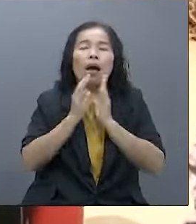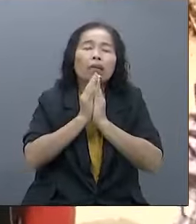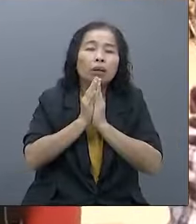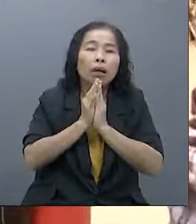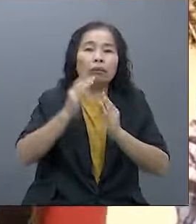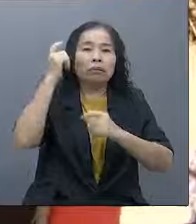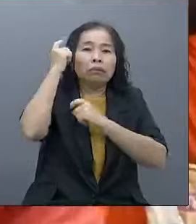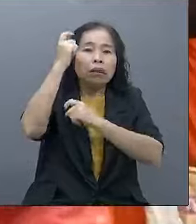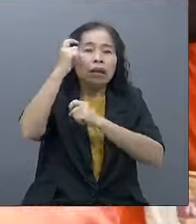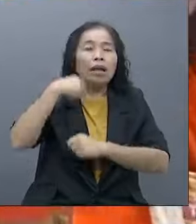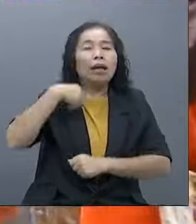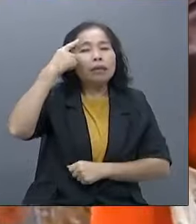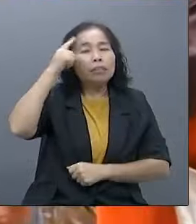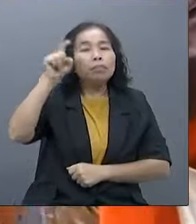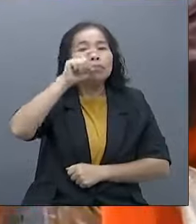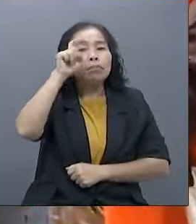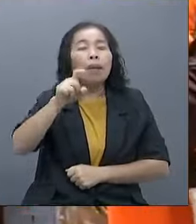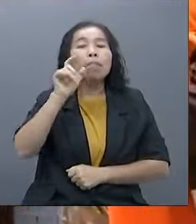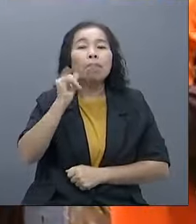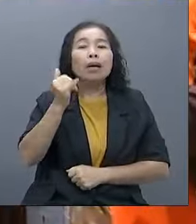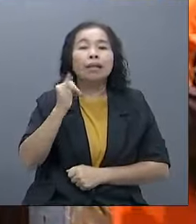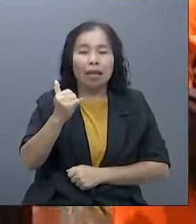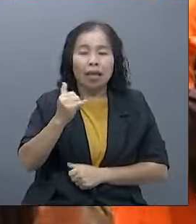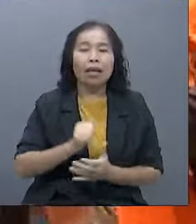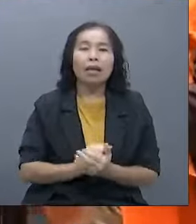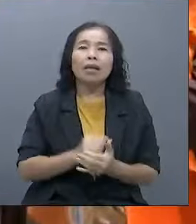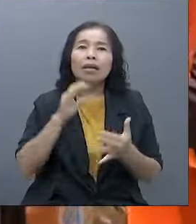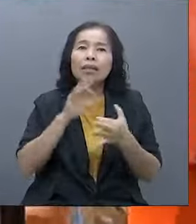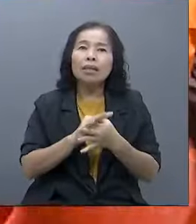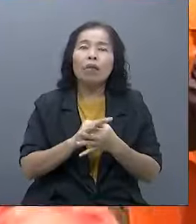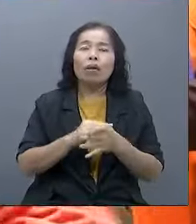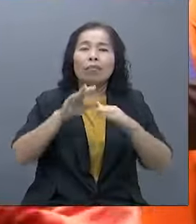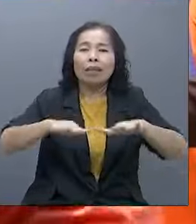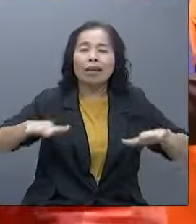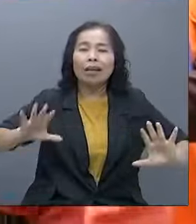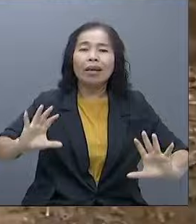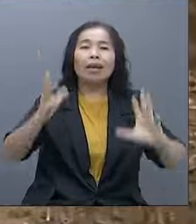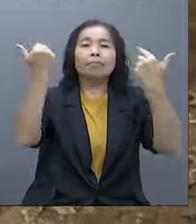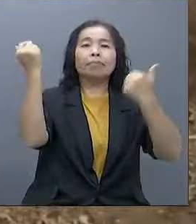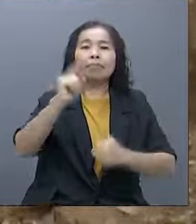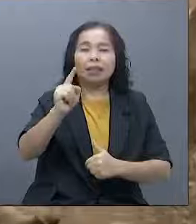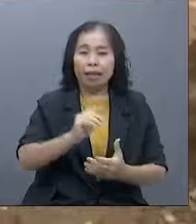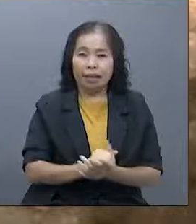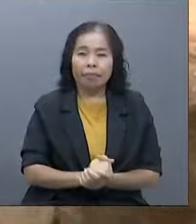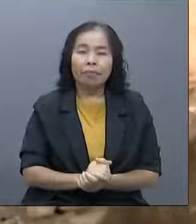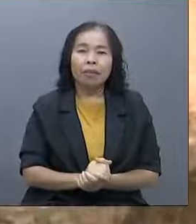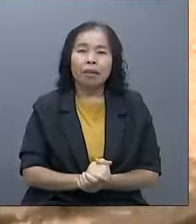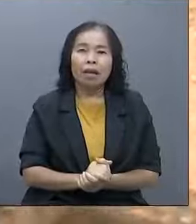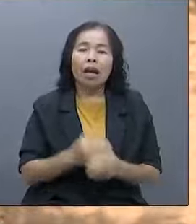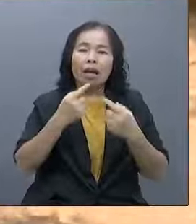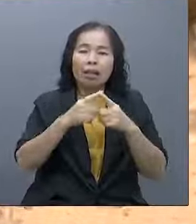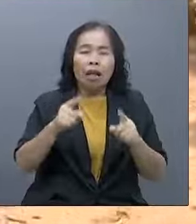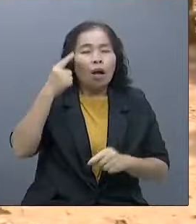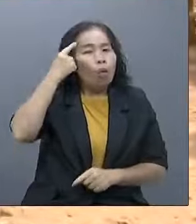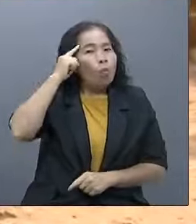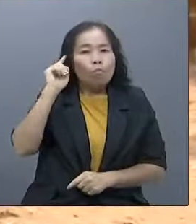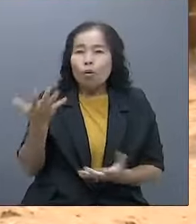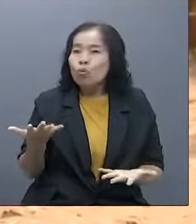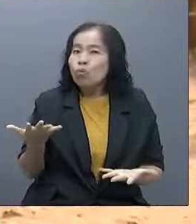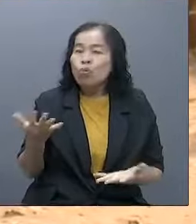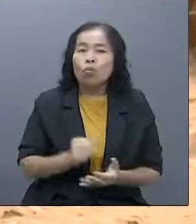ก็มักจะมีข้อสันนิษฐานเกิดขึ้นมากมายเกี่ยวกับการหายตัวไปของเด็กค่ะข้อเท็จจริงที่ไม่มีใครพิสูจน์การพู